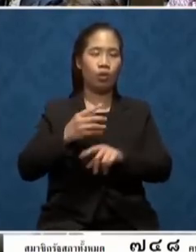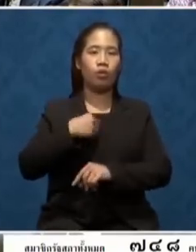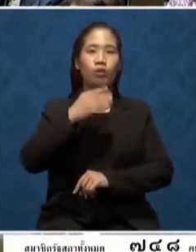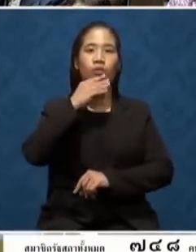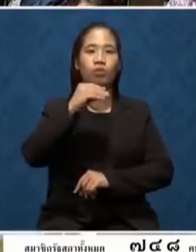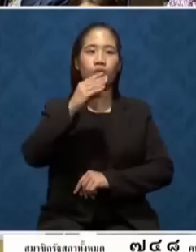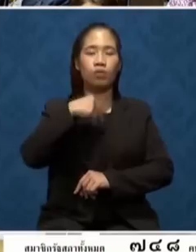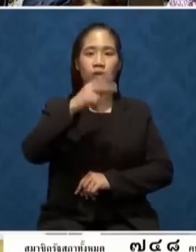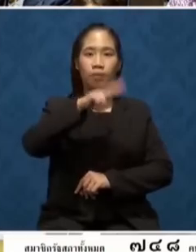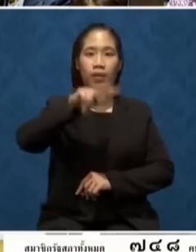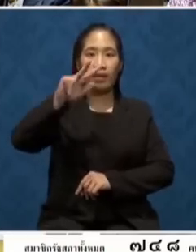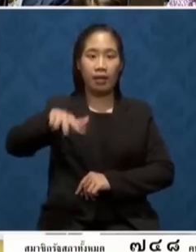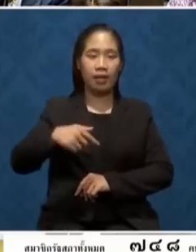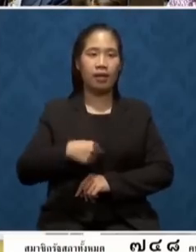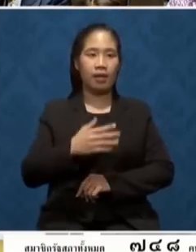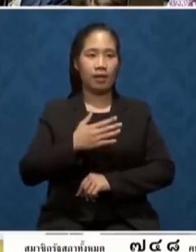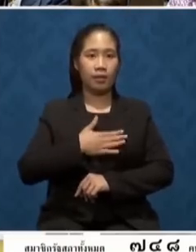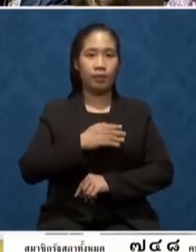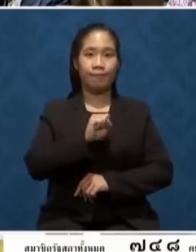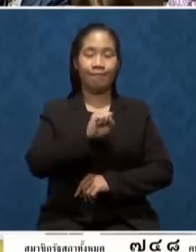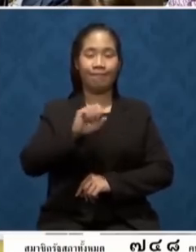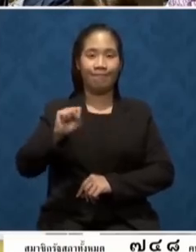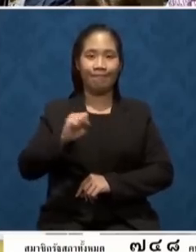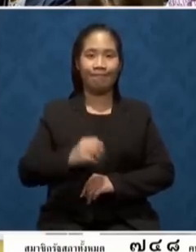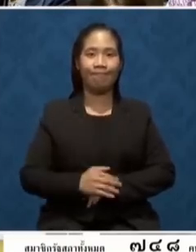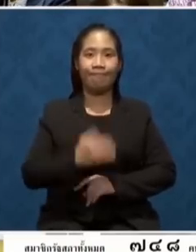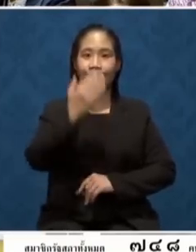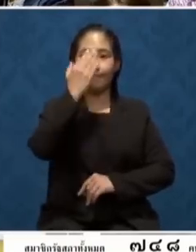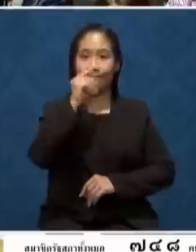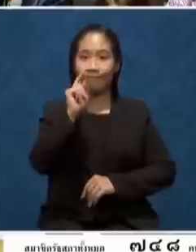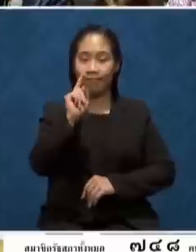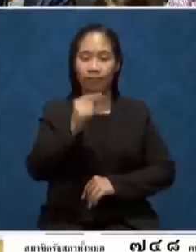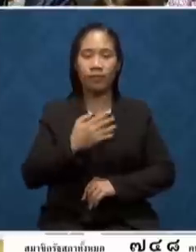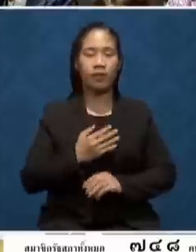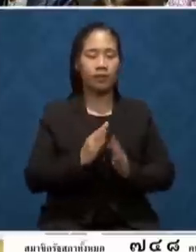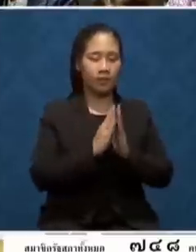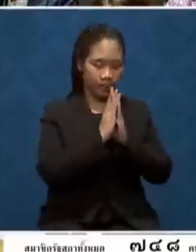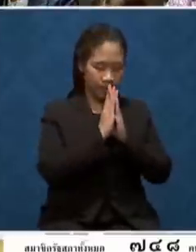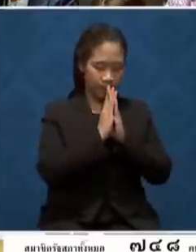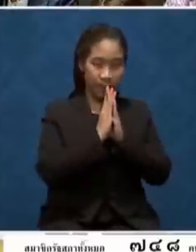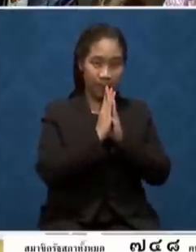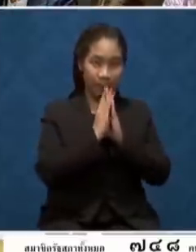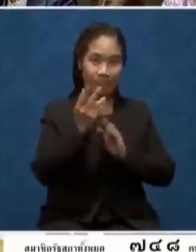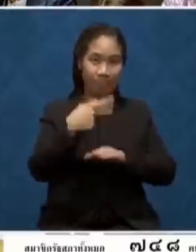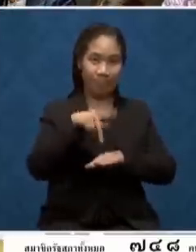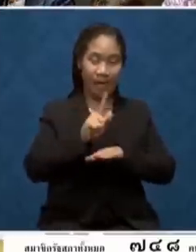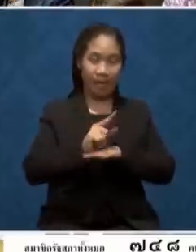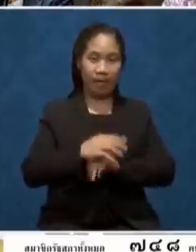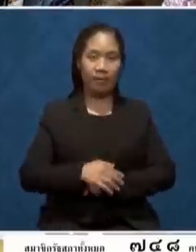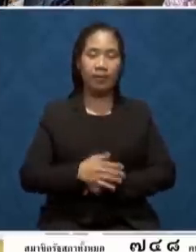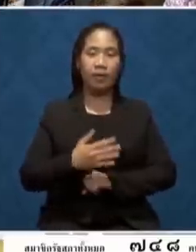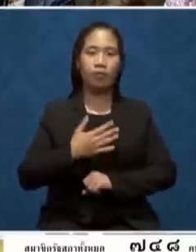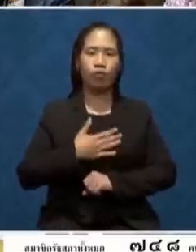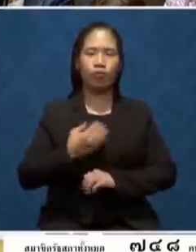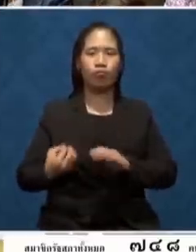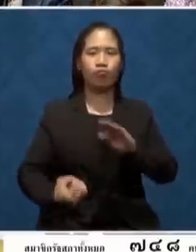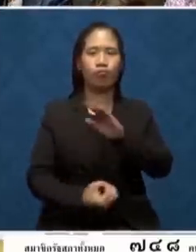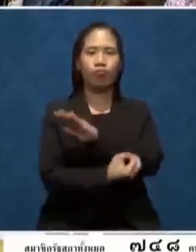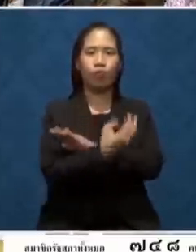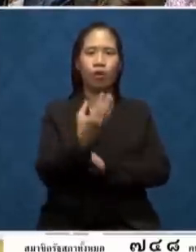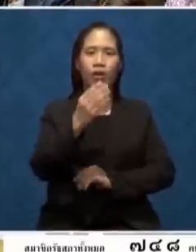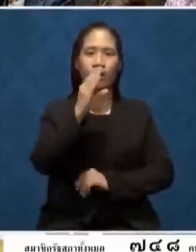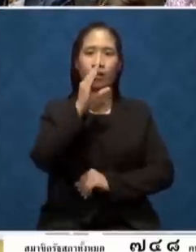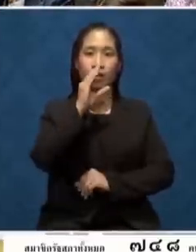สมาชิกรัฐสภาท่านประธานครับผมไม่ได้มีโอกาสพูดใน